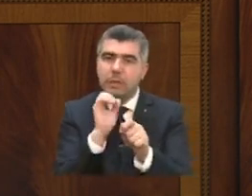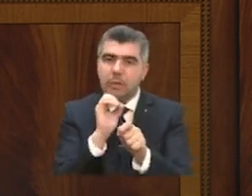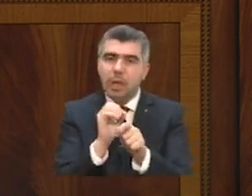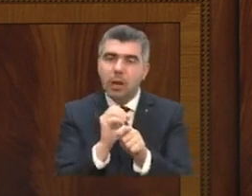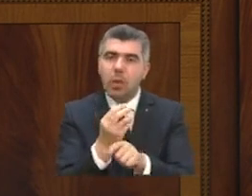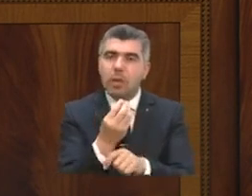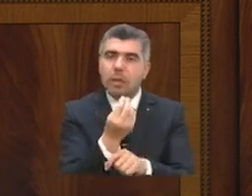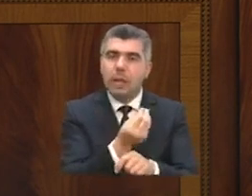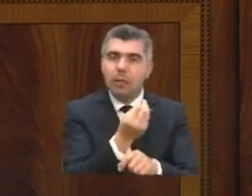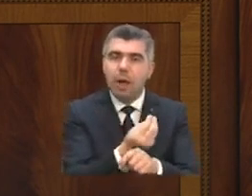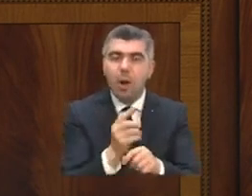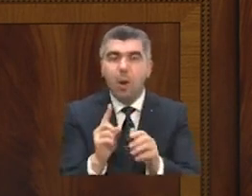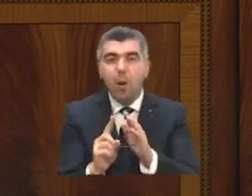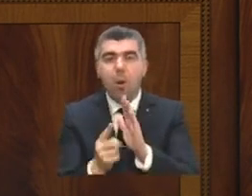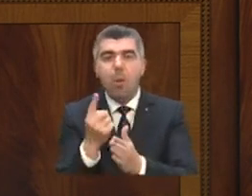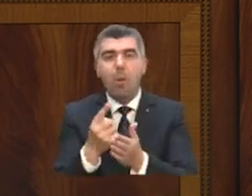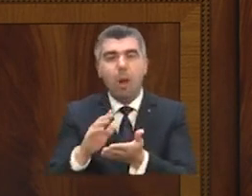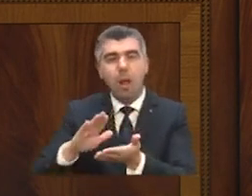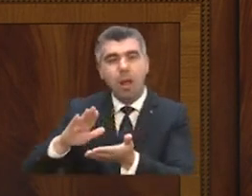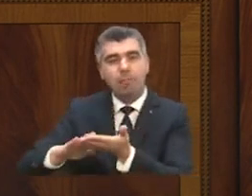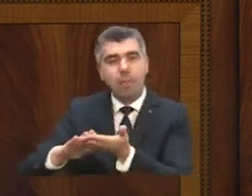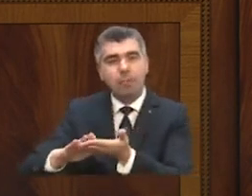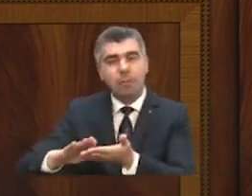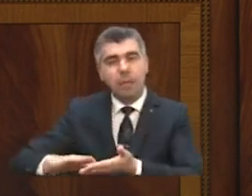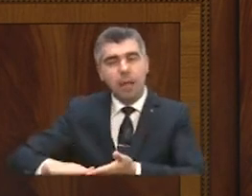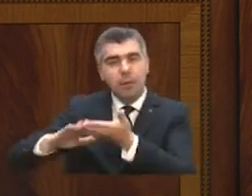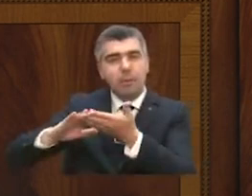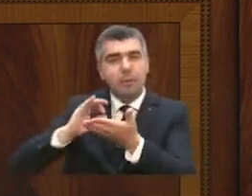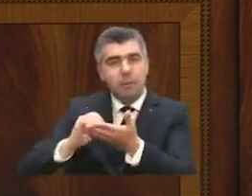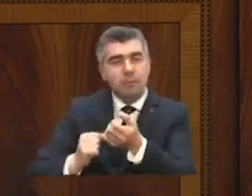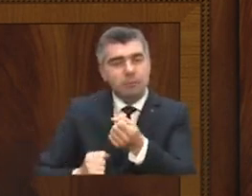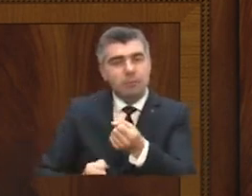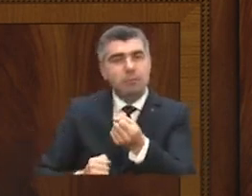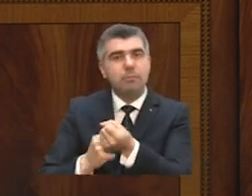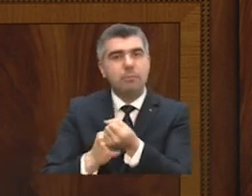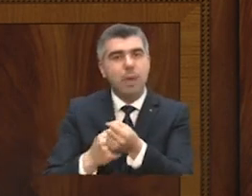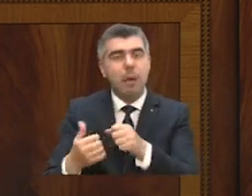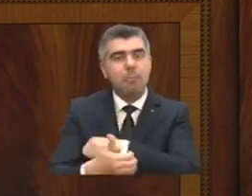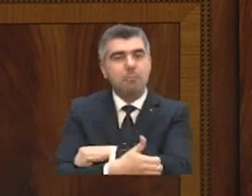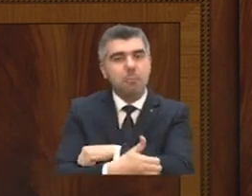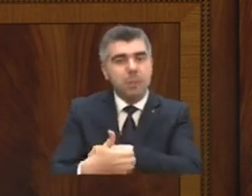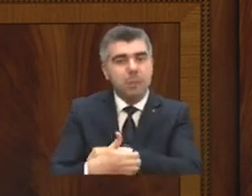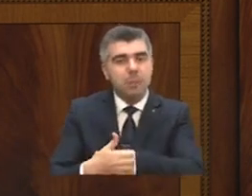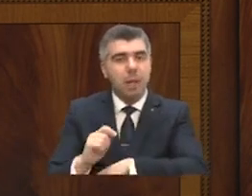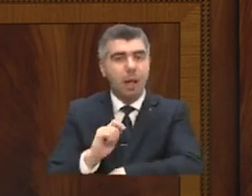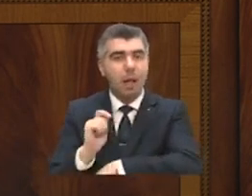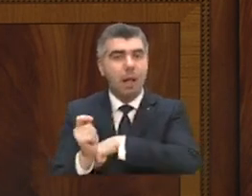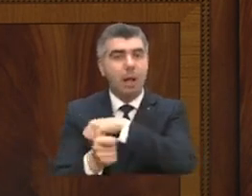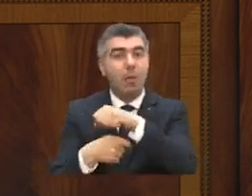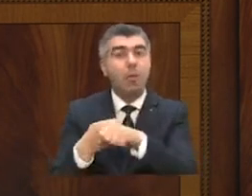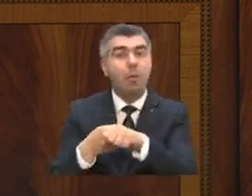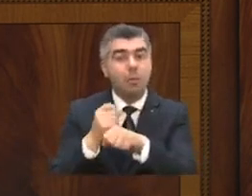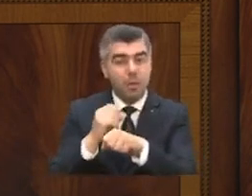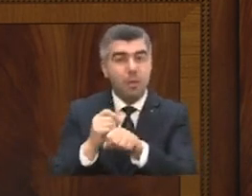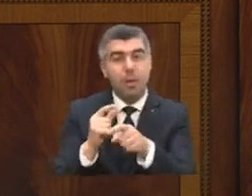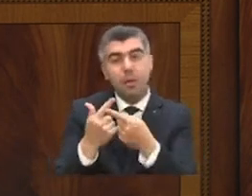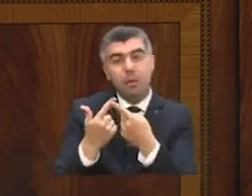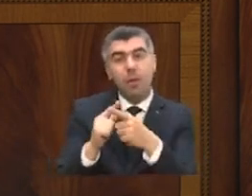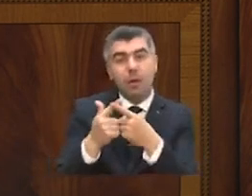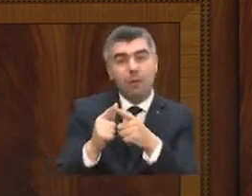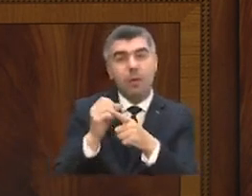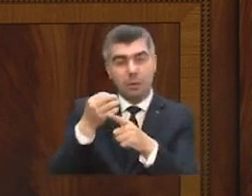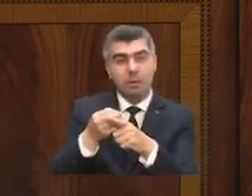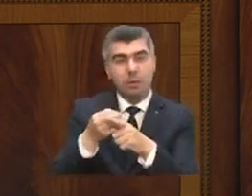منذ المرحلة الابتدائية، ودعم تمدرس أبناء الفئات المعوزة وخاصة في العالم القاري عبر توطيد